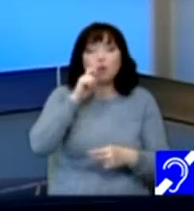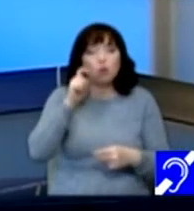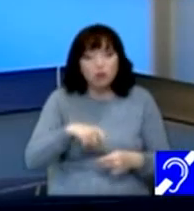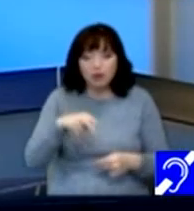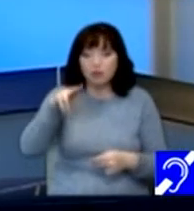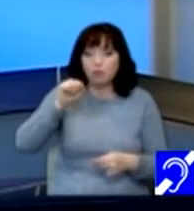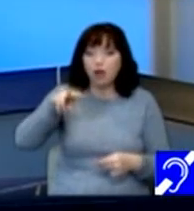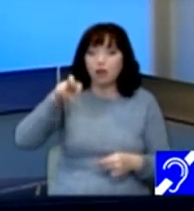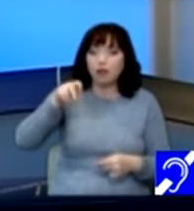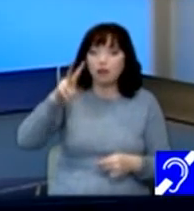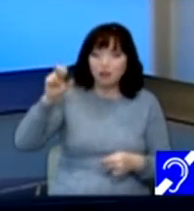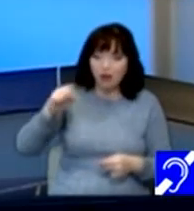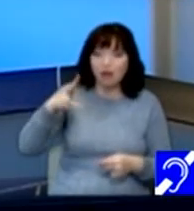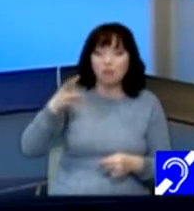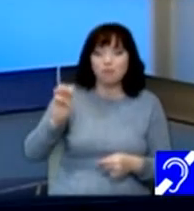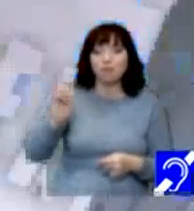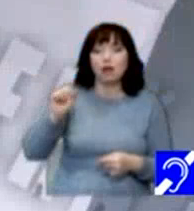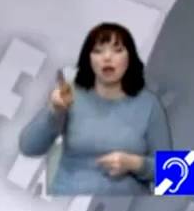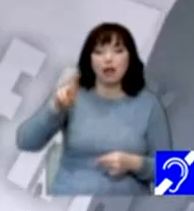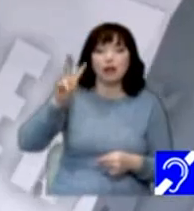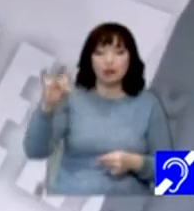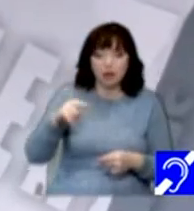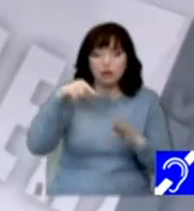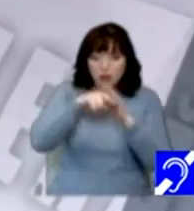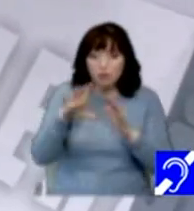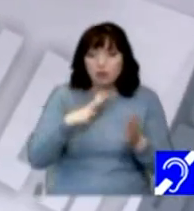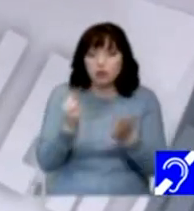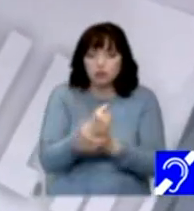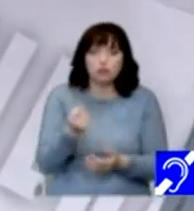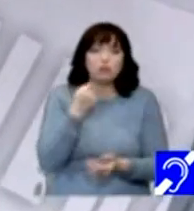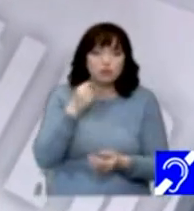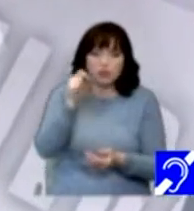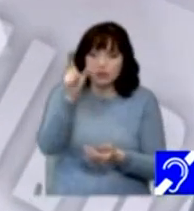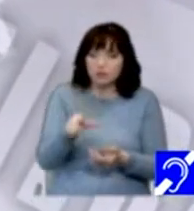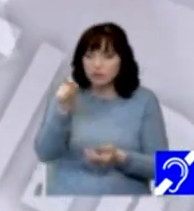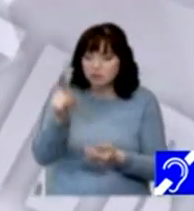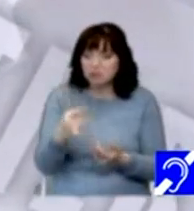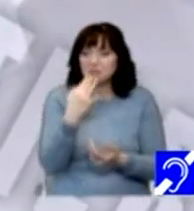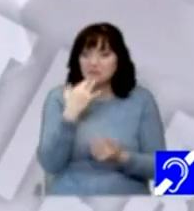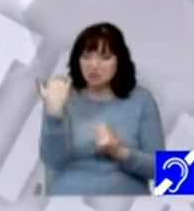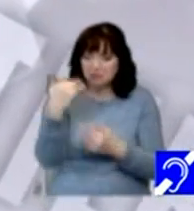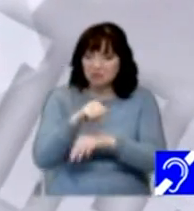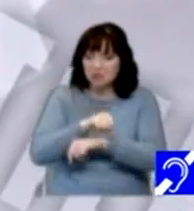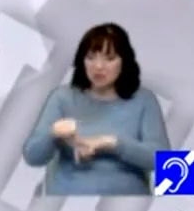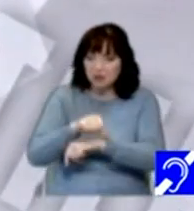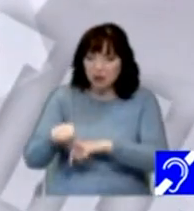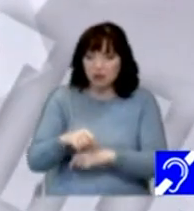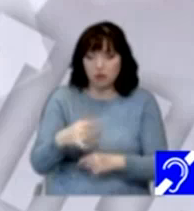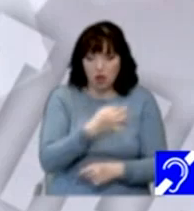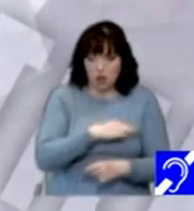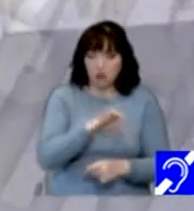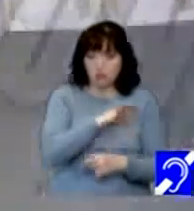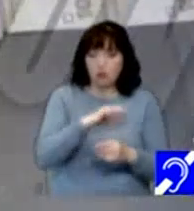Ucraina, Palanca Maiachi. În afară de bani au fost descoperite sticle cu băuturi spirtoase de import. Inspectoratul General